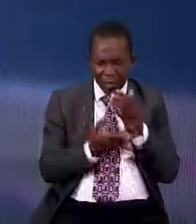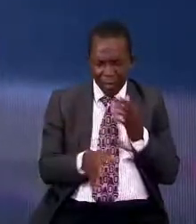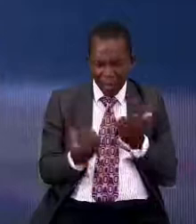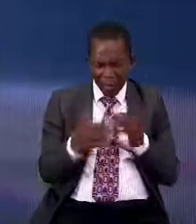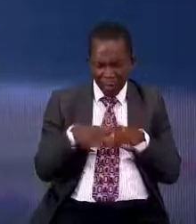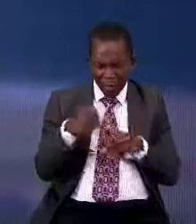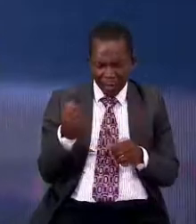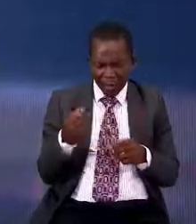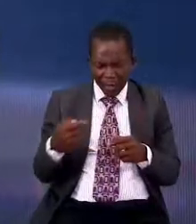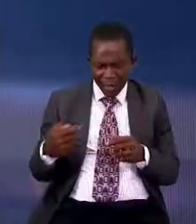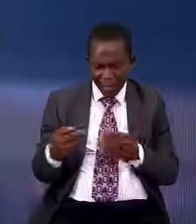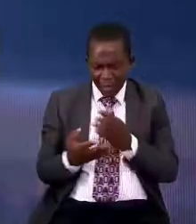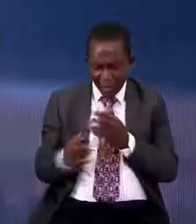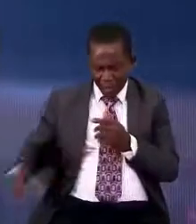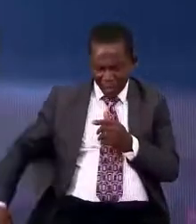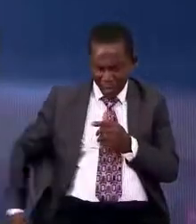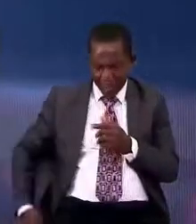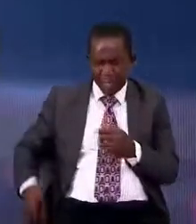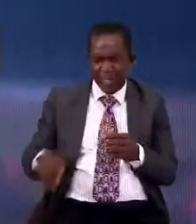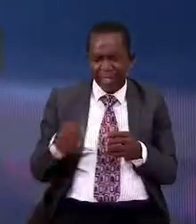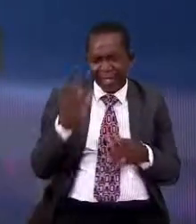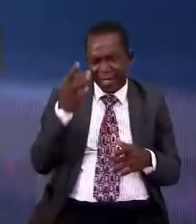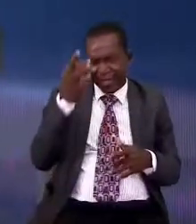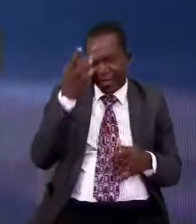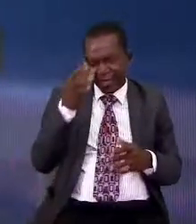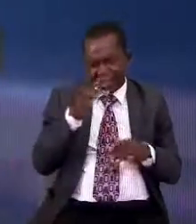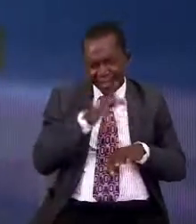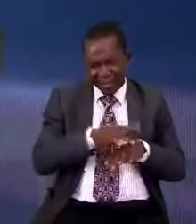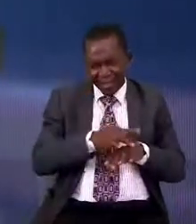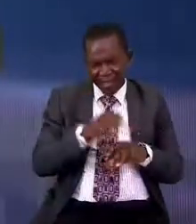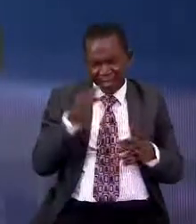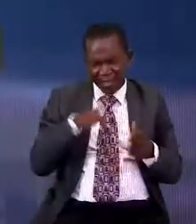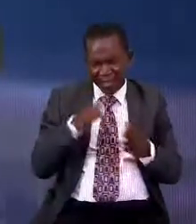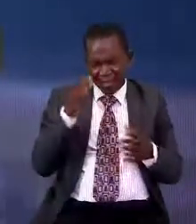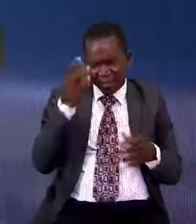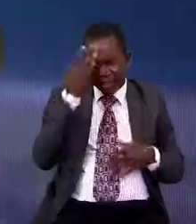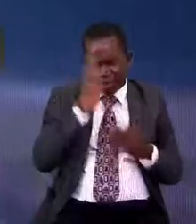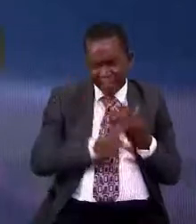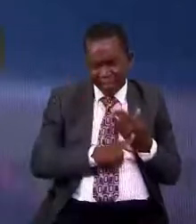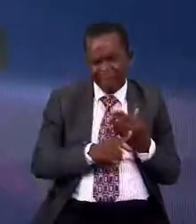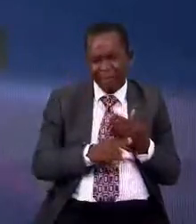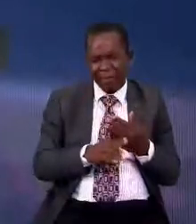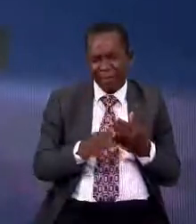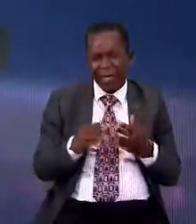épidémique, les maladies cutanée, la crise cardiaque,